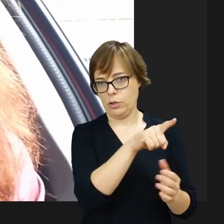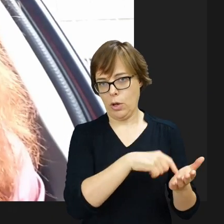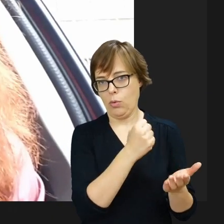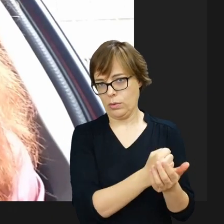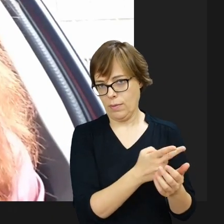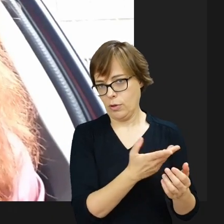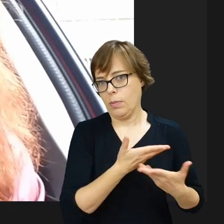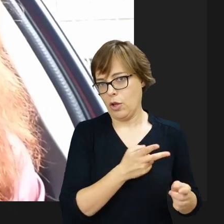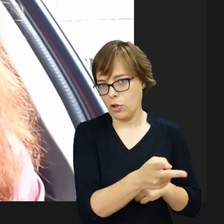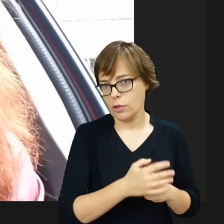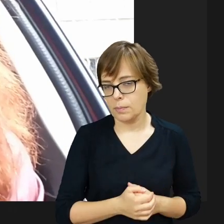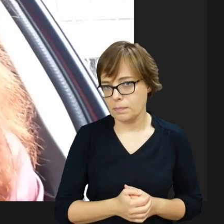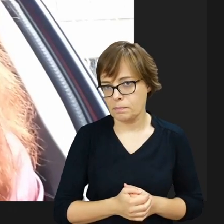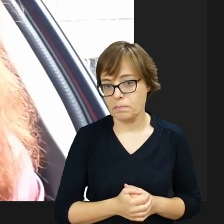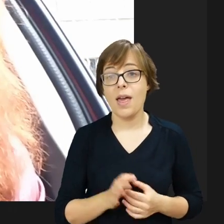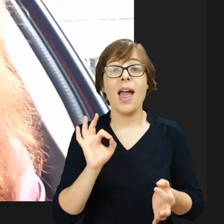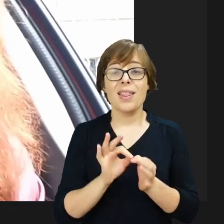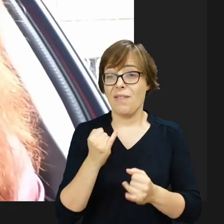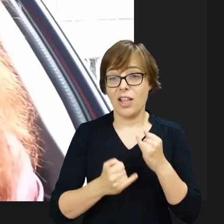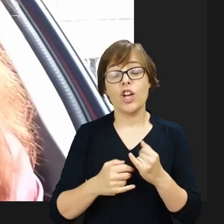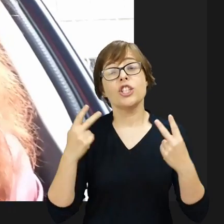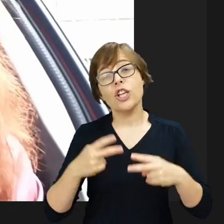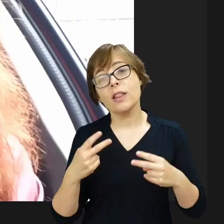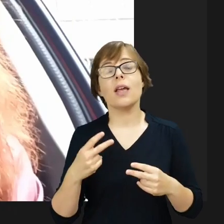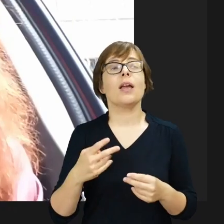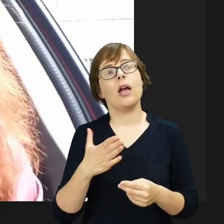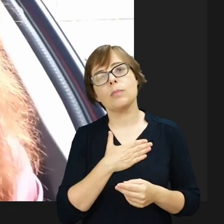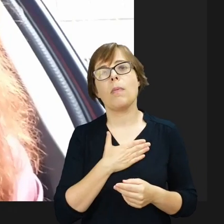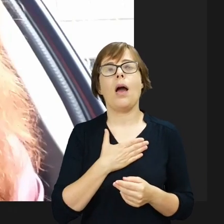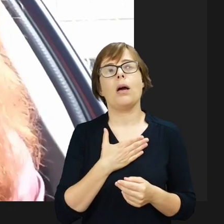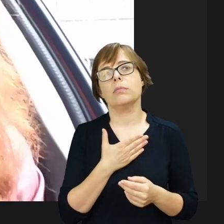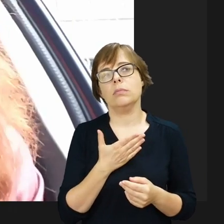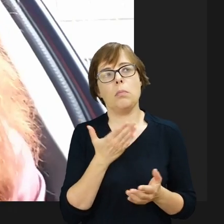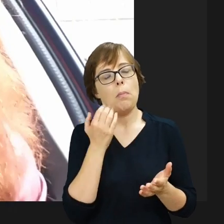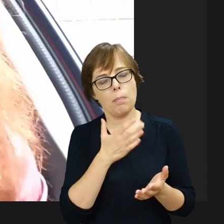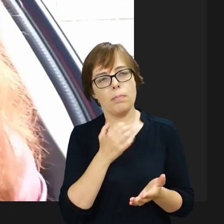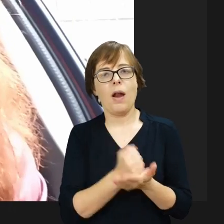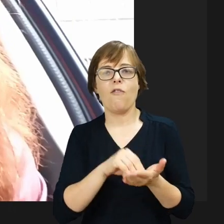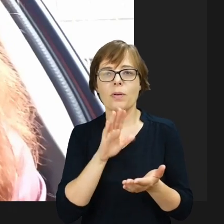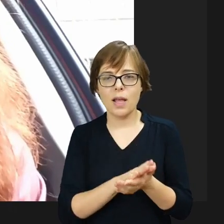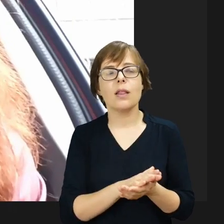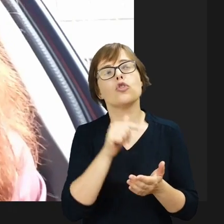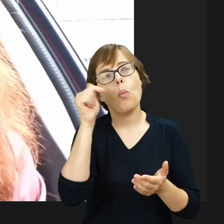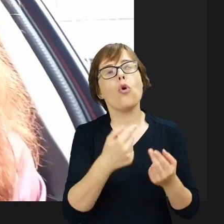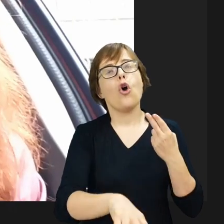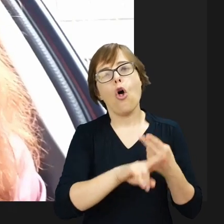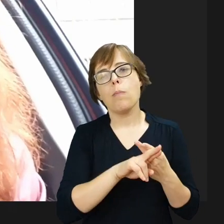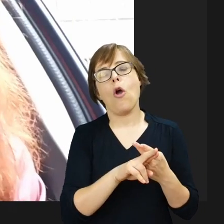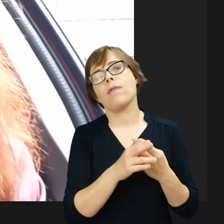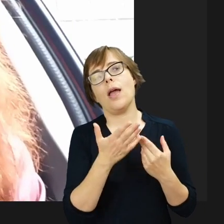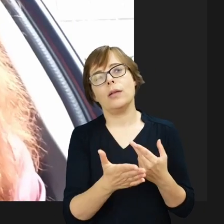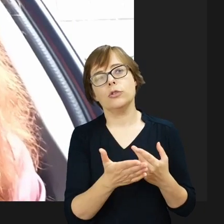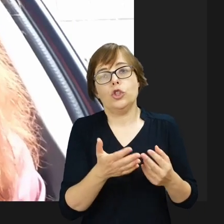będą uprzywilejowani, że powinni dostać odpowiedź, nie wiem, na przykład tego samego dnia czy coś takiego, to i tak wpadną w te pułapki